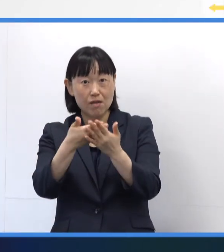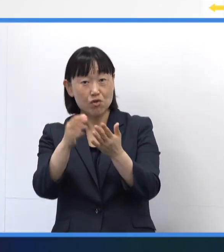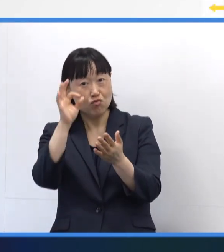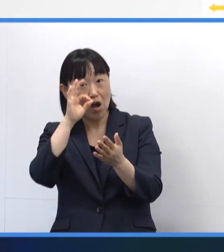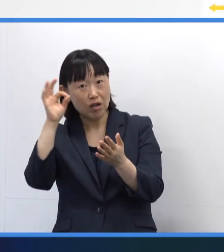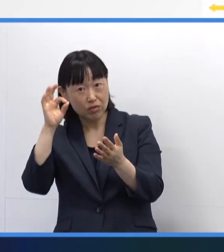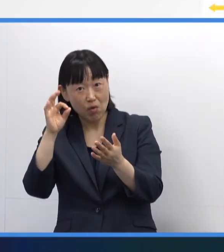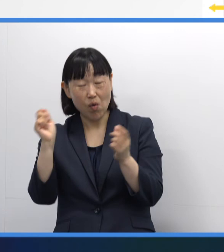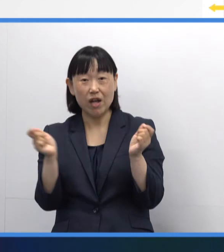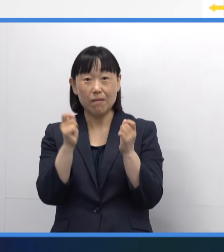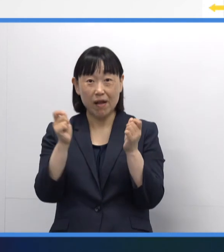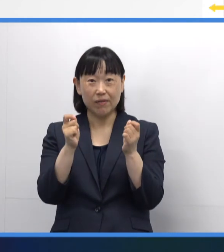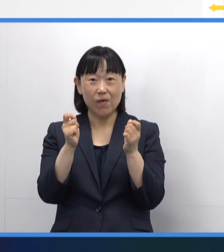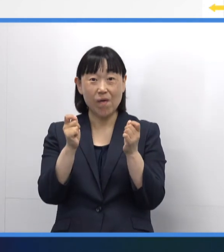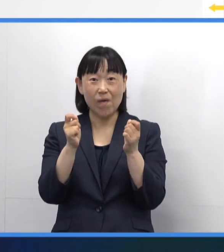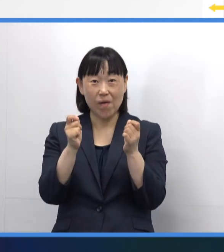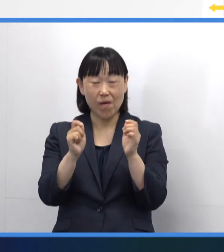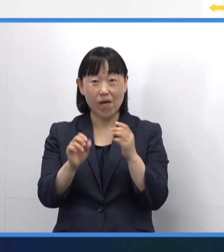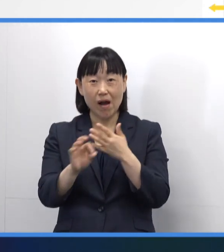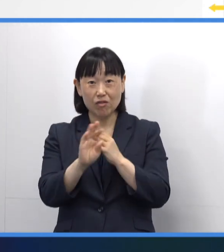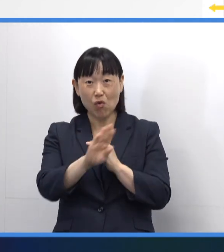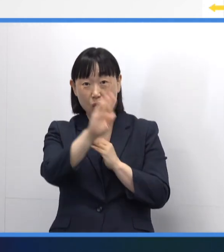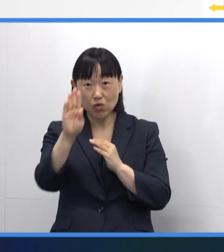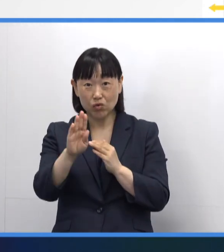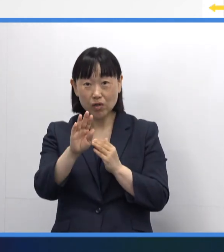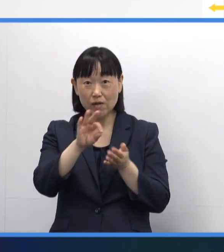空間が提供されています。